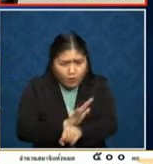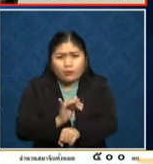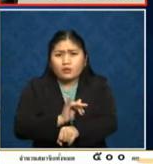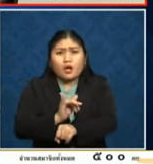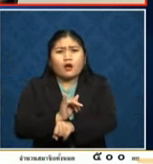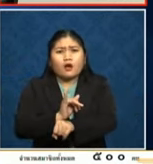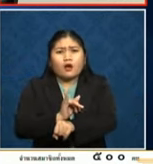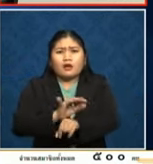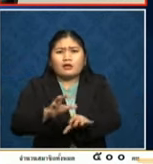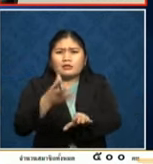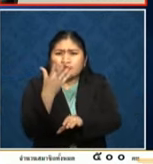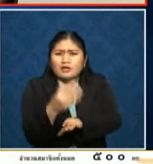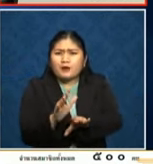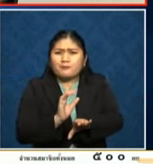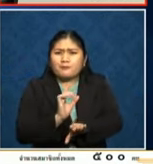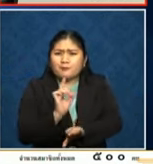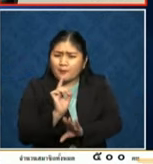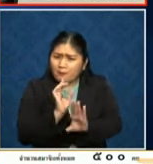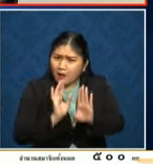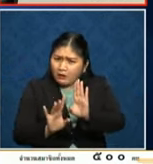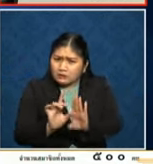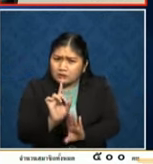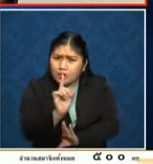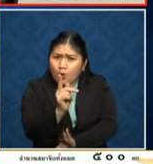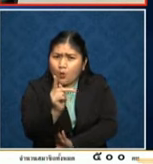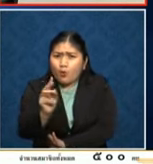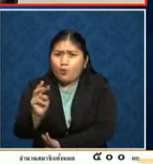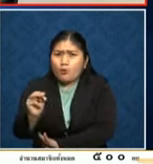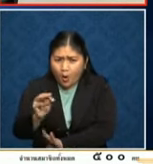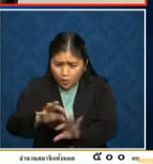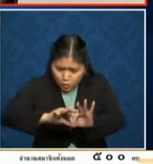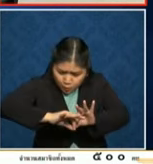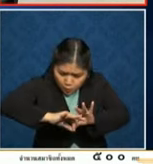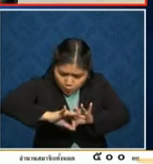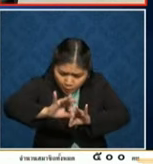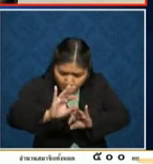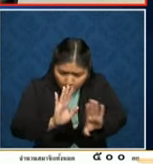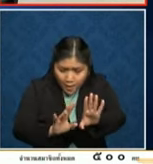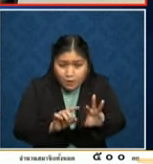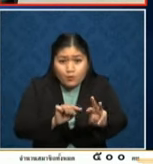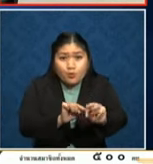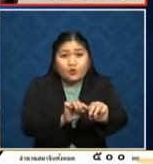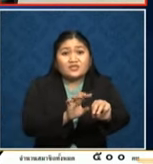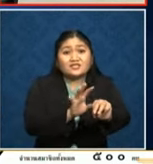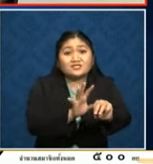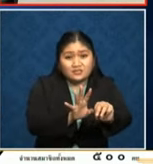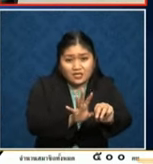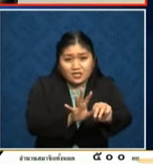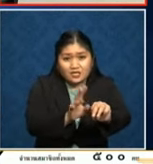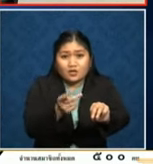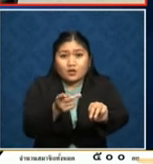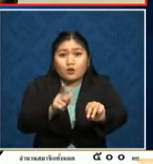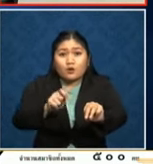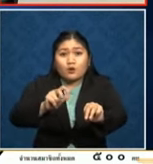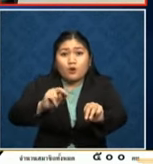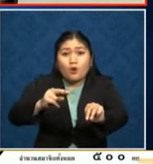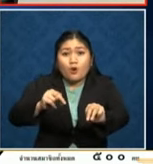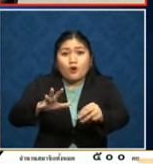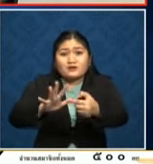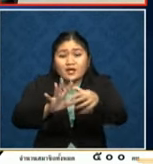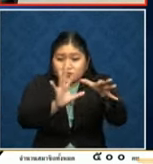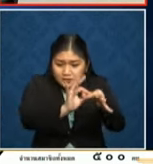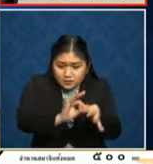างเหลือเพียงไม่ถึง1กิโลเมตรค่ะคือช่วงระหว่างบริเวณหมู่4ตำบลคลองนาอำเภอเมืองฉะเชิงเทรา